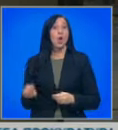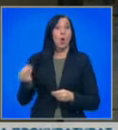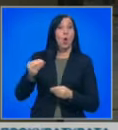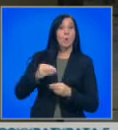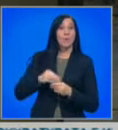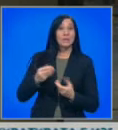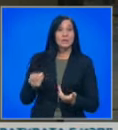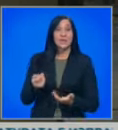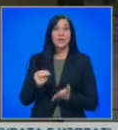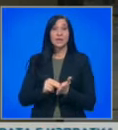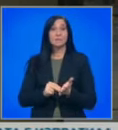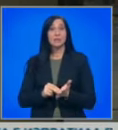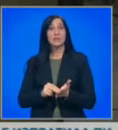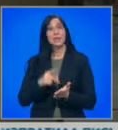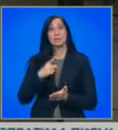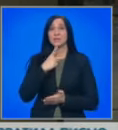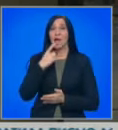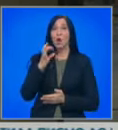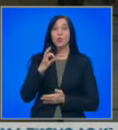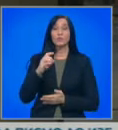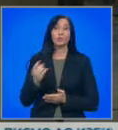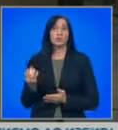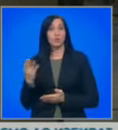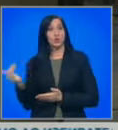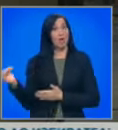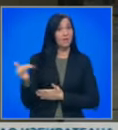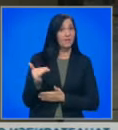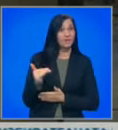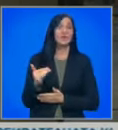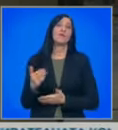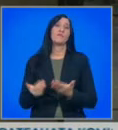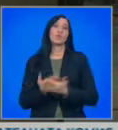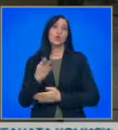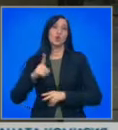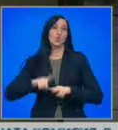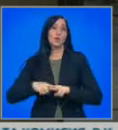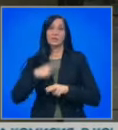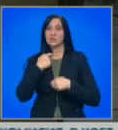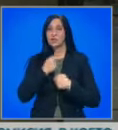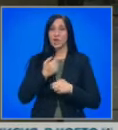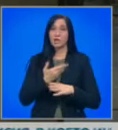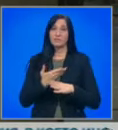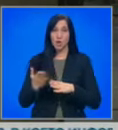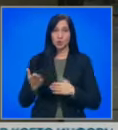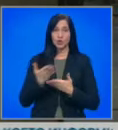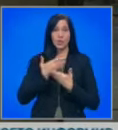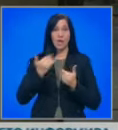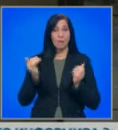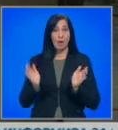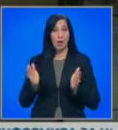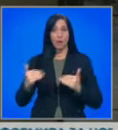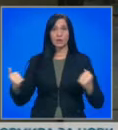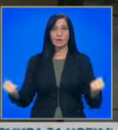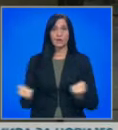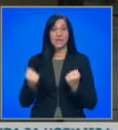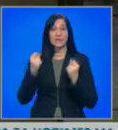компенсиране на сметките още за октомври, които започнаха да пристигат вече в началото на ноември. За съжаление, все още нямаме конкретни